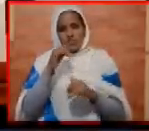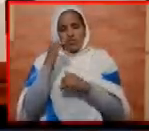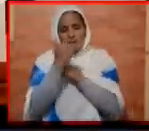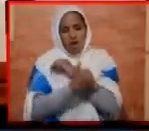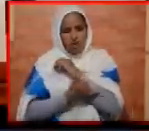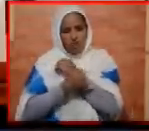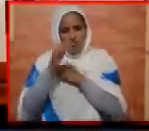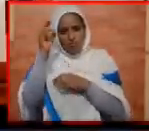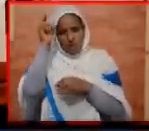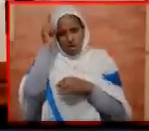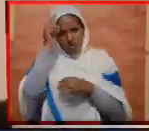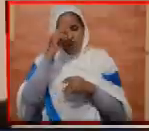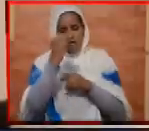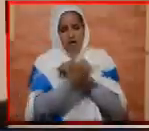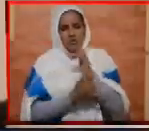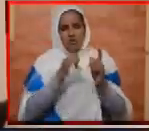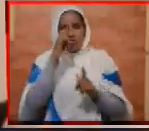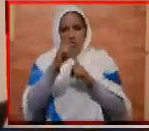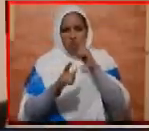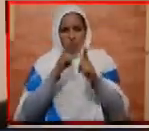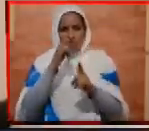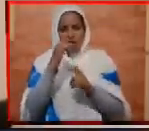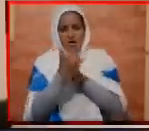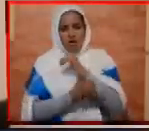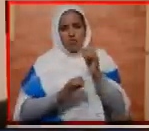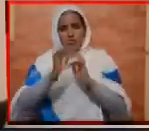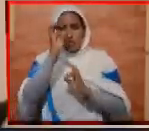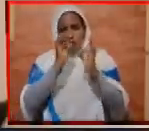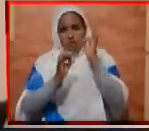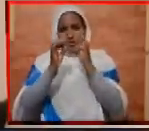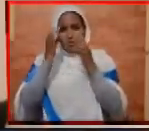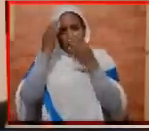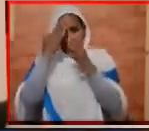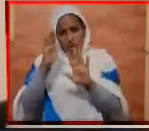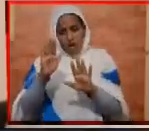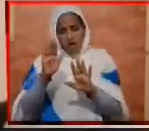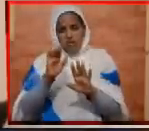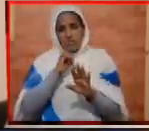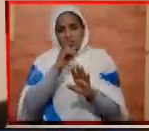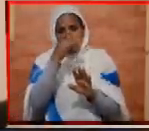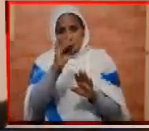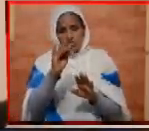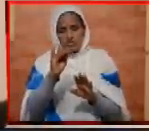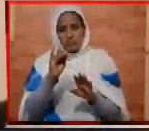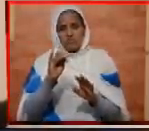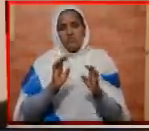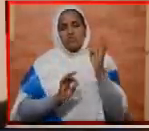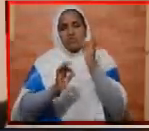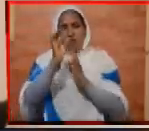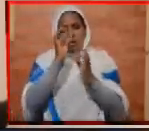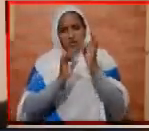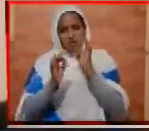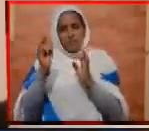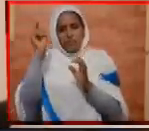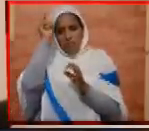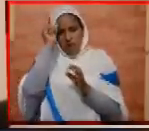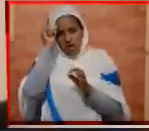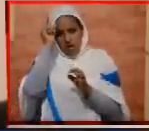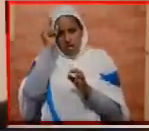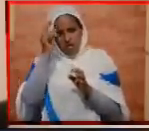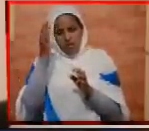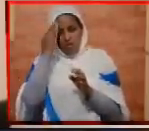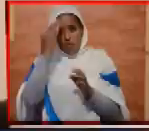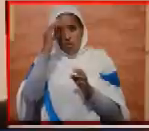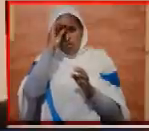የማያውቅ የሀገሩን ባህል፣ የሀገሩን ቋንቋ፣ የሀገሩን ታሪክ የማያውቅ ነው ኋላ ቀር የሚያስብ እንጂ